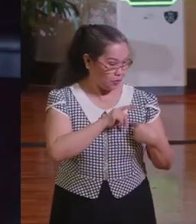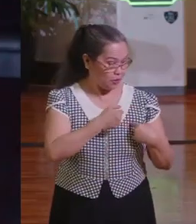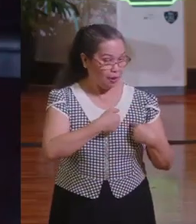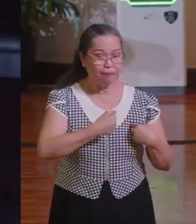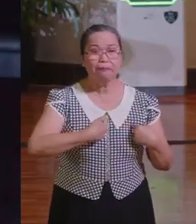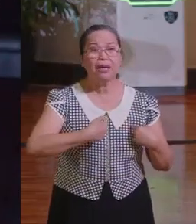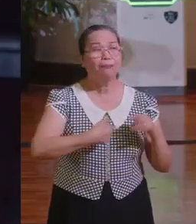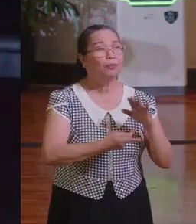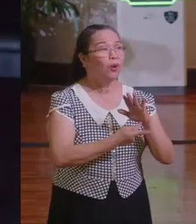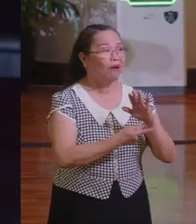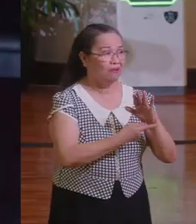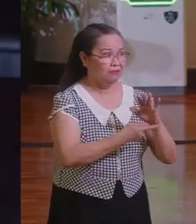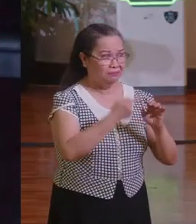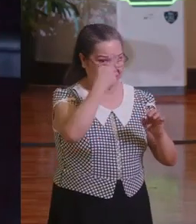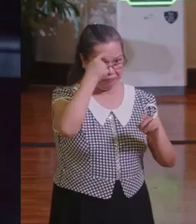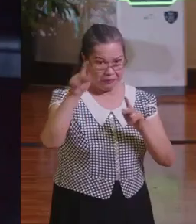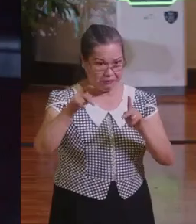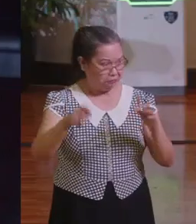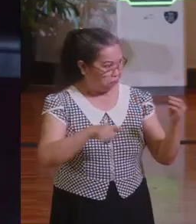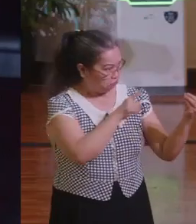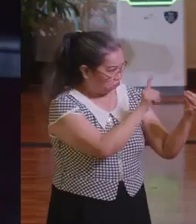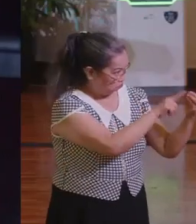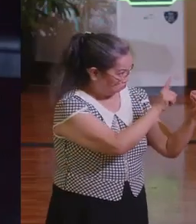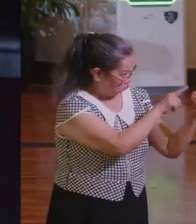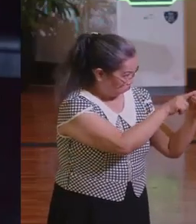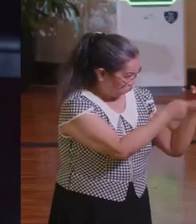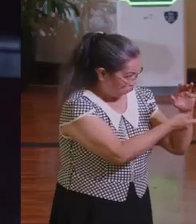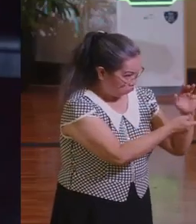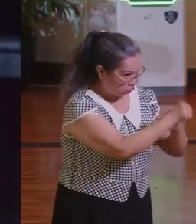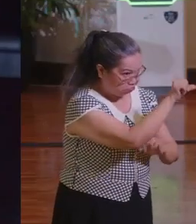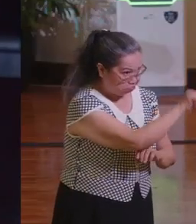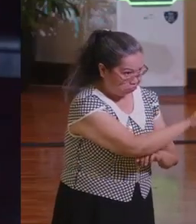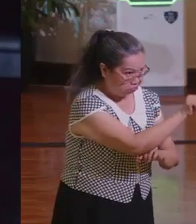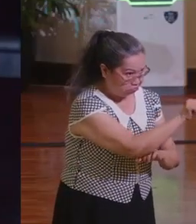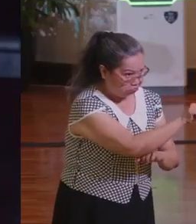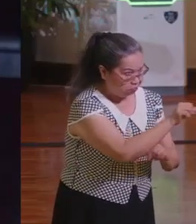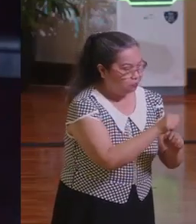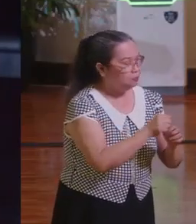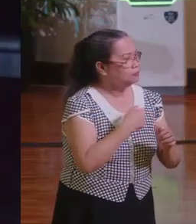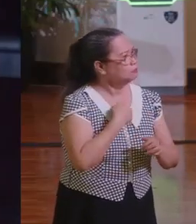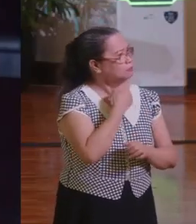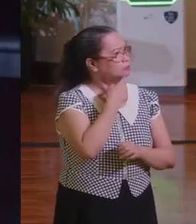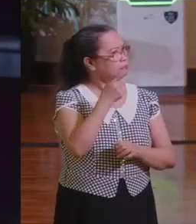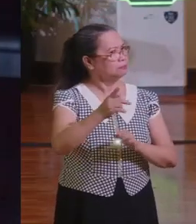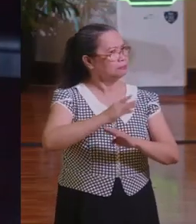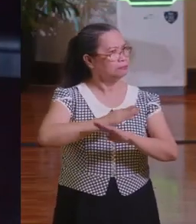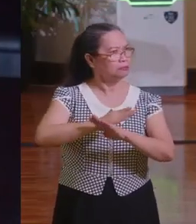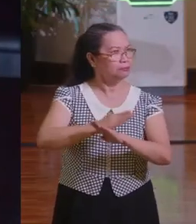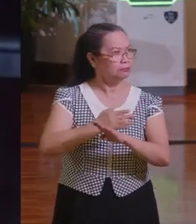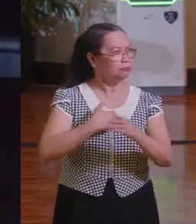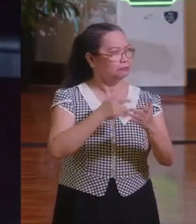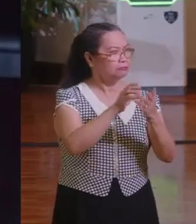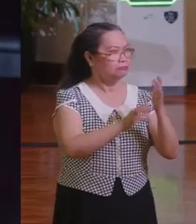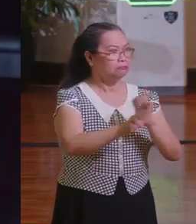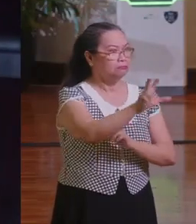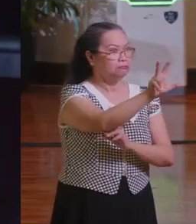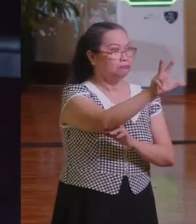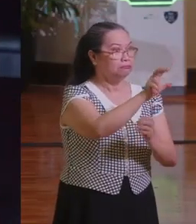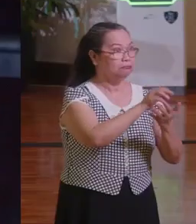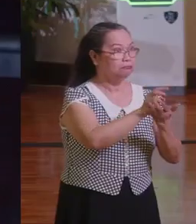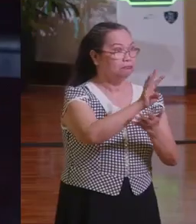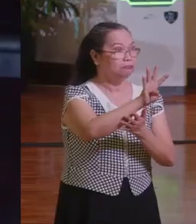kredibilidad bilang tagahatid ng gospel na ito. Sa chapters 3 and 4,